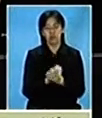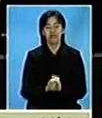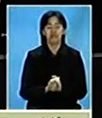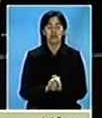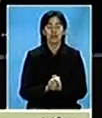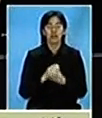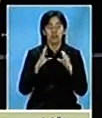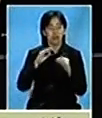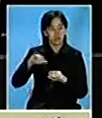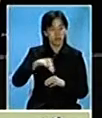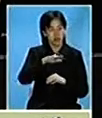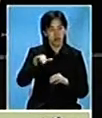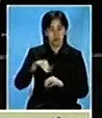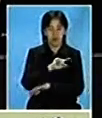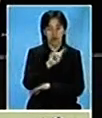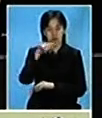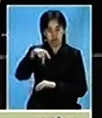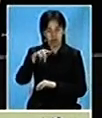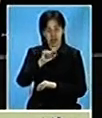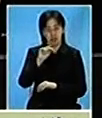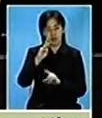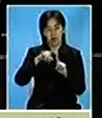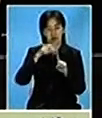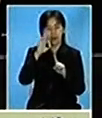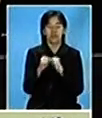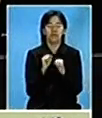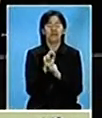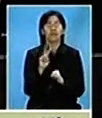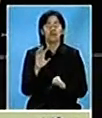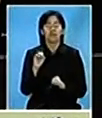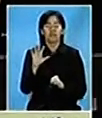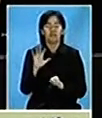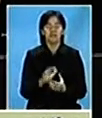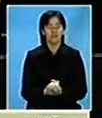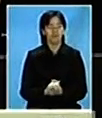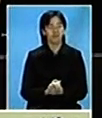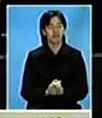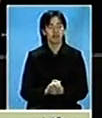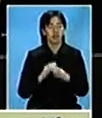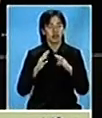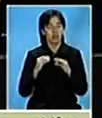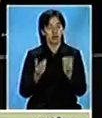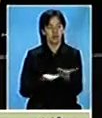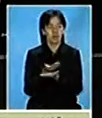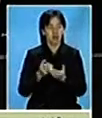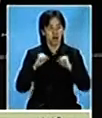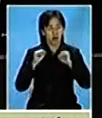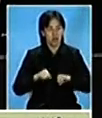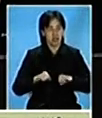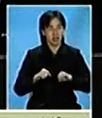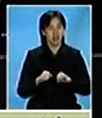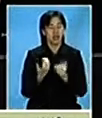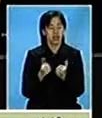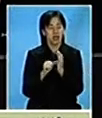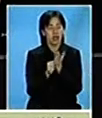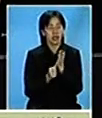ามัญทั่วไปเมื่อวันพุธที่26กันยายน2555ที่ประชุมได้ลงมติเห็นชอบด้วยกับการ